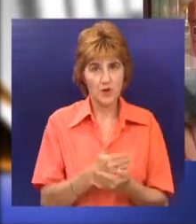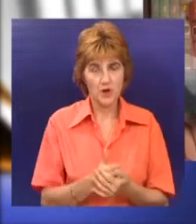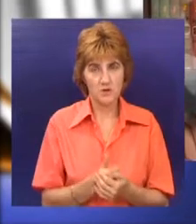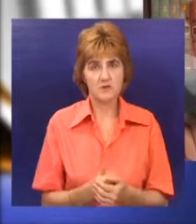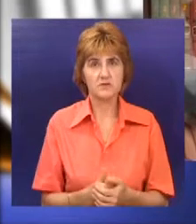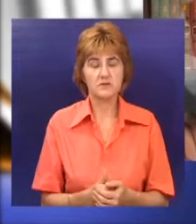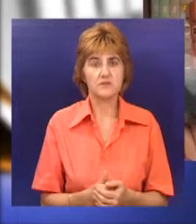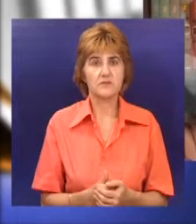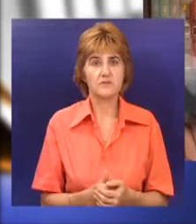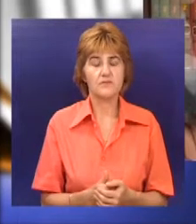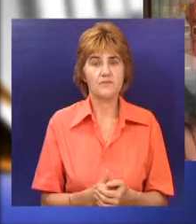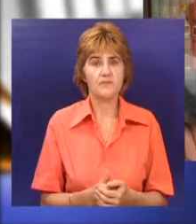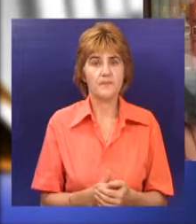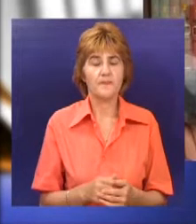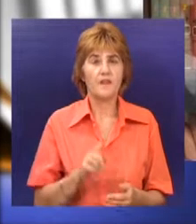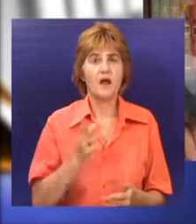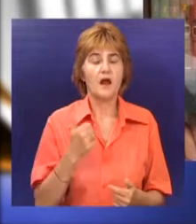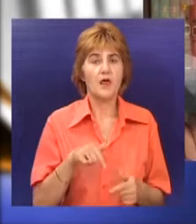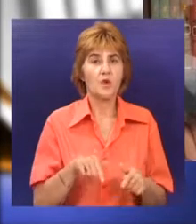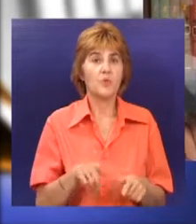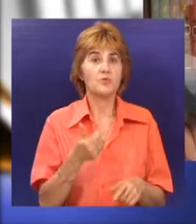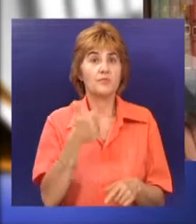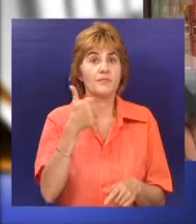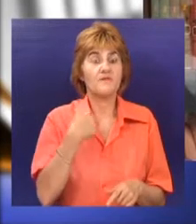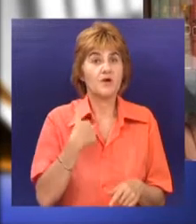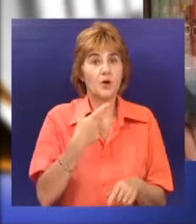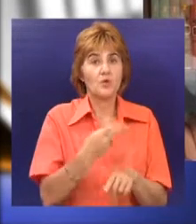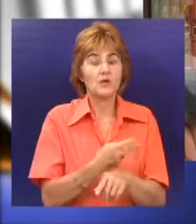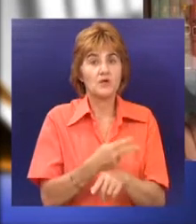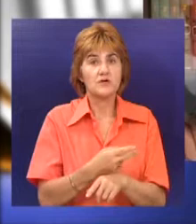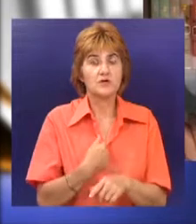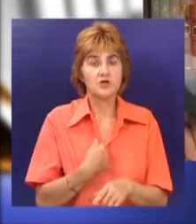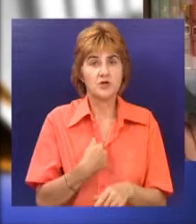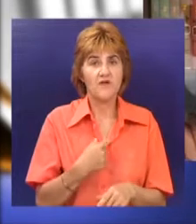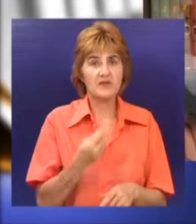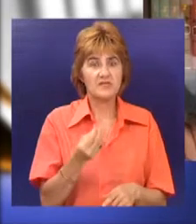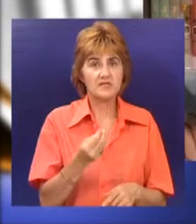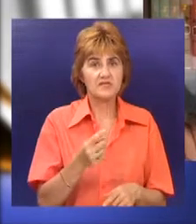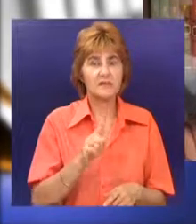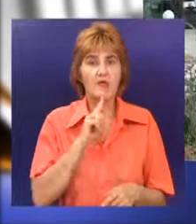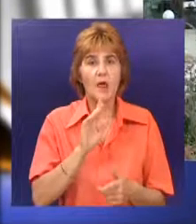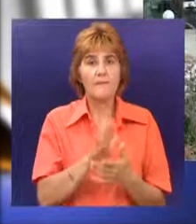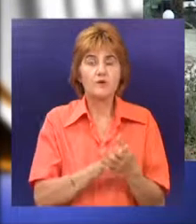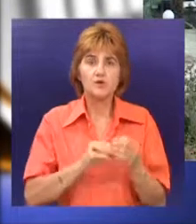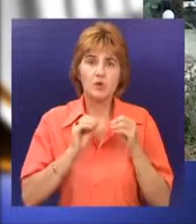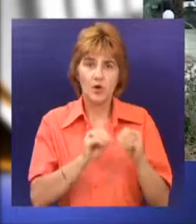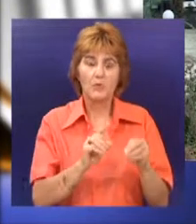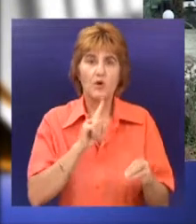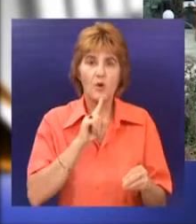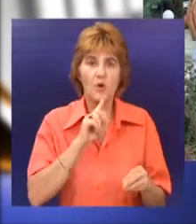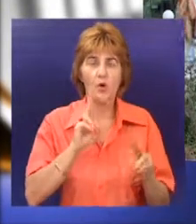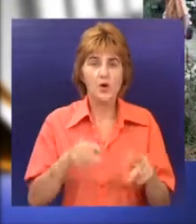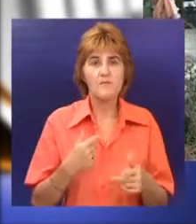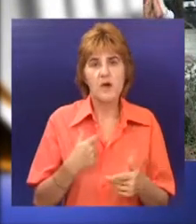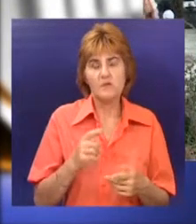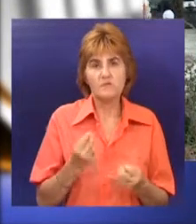mi među prvima u Srbiji, ako ne i prvi, tu obuku raditi i sa duševno obolelim licima i sa mentalno retardiranim